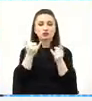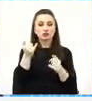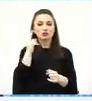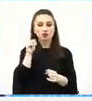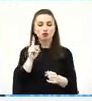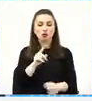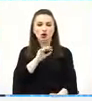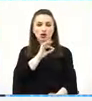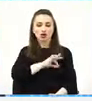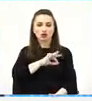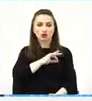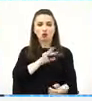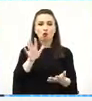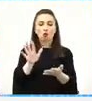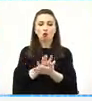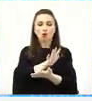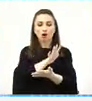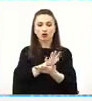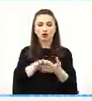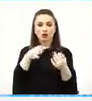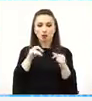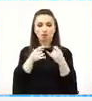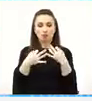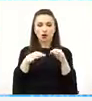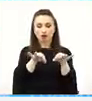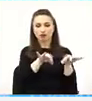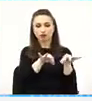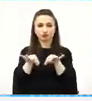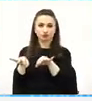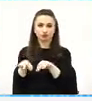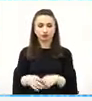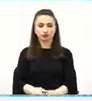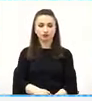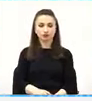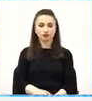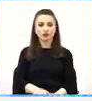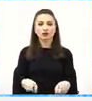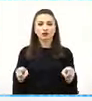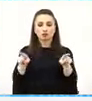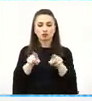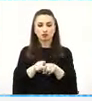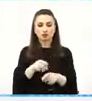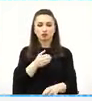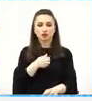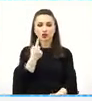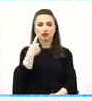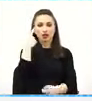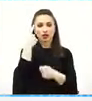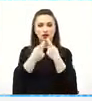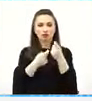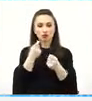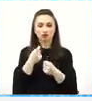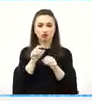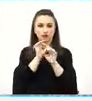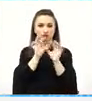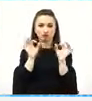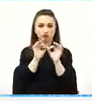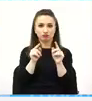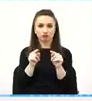რომ ისარგებლოთ უფასო პარკირებით. Მინდა ასევე ერთი ინფორმაციის